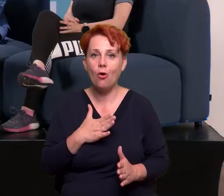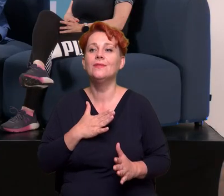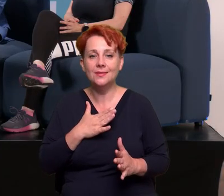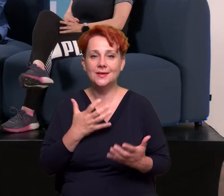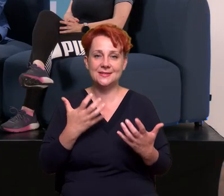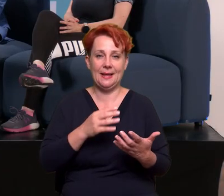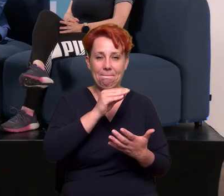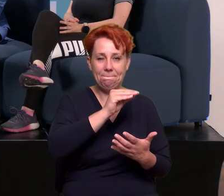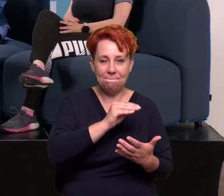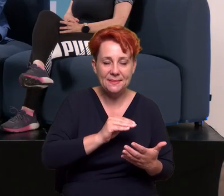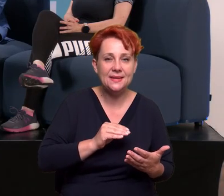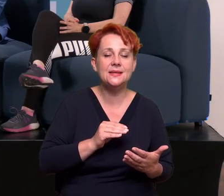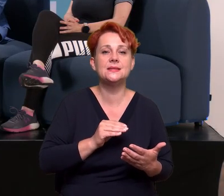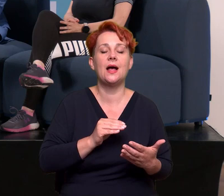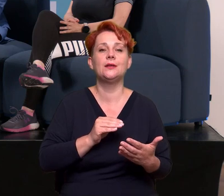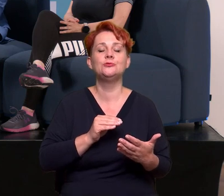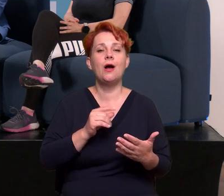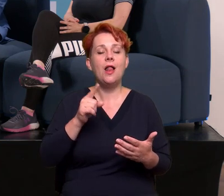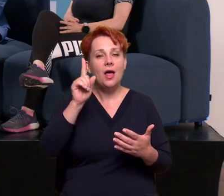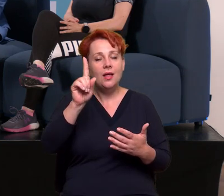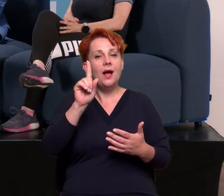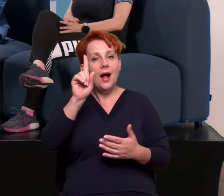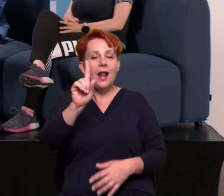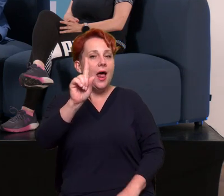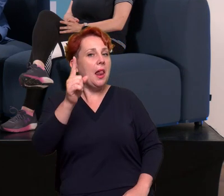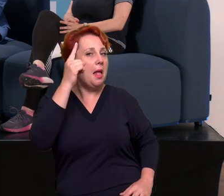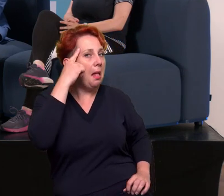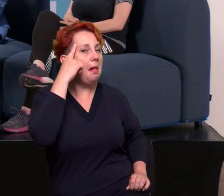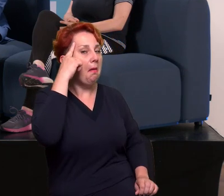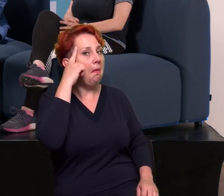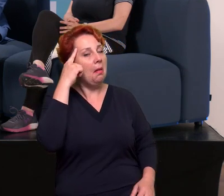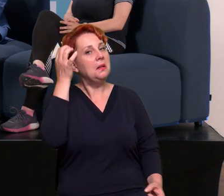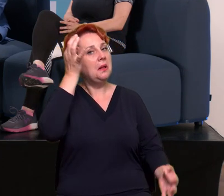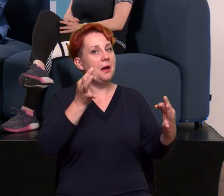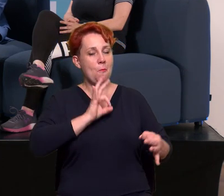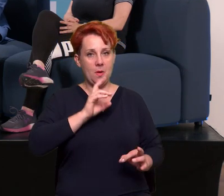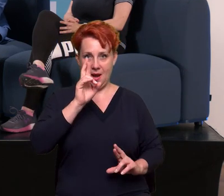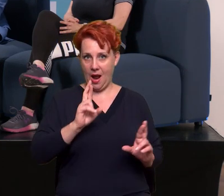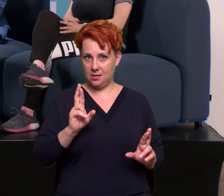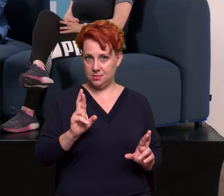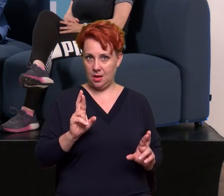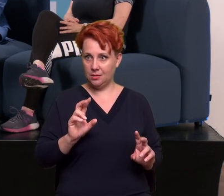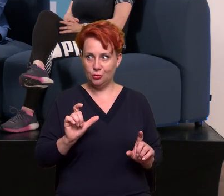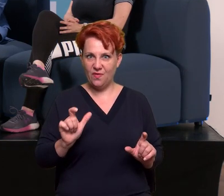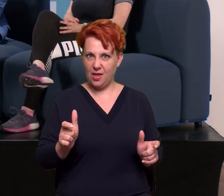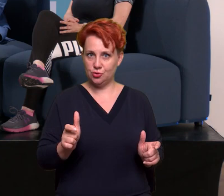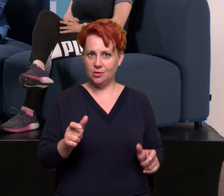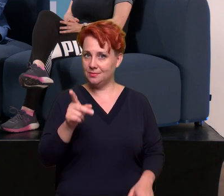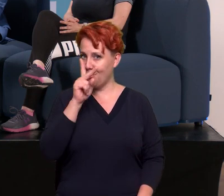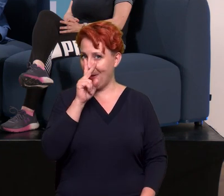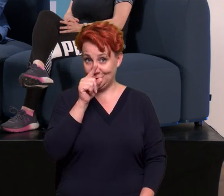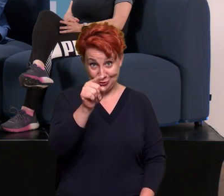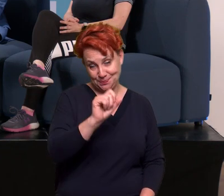pisać. I zaczęłam się w pewnym momencie zastanawiać nad swoimi reakcjami i nad tym, co się wydarzyło. Czyli zobaczcie